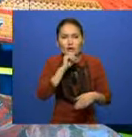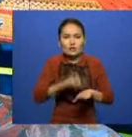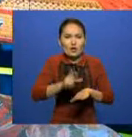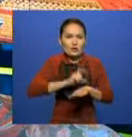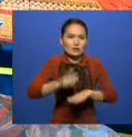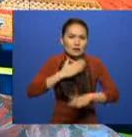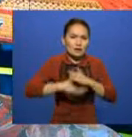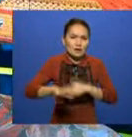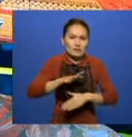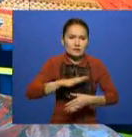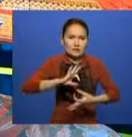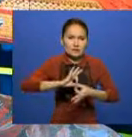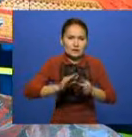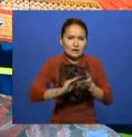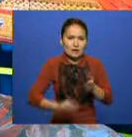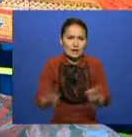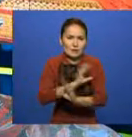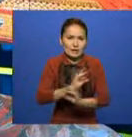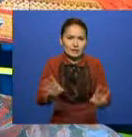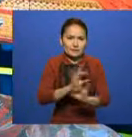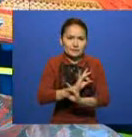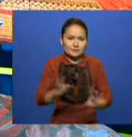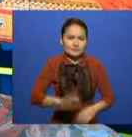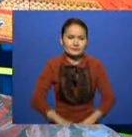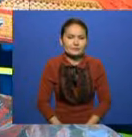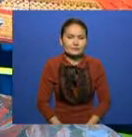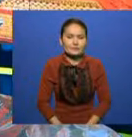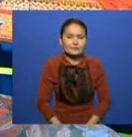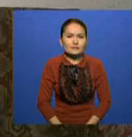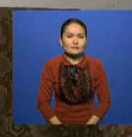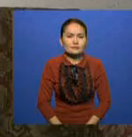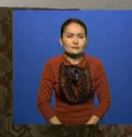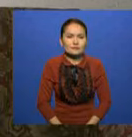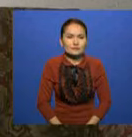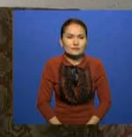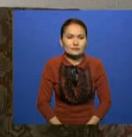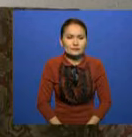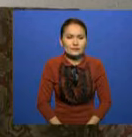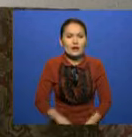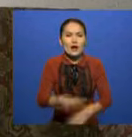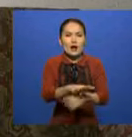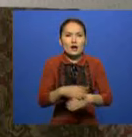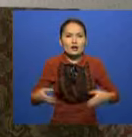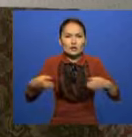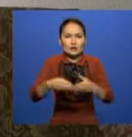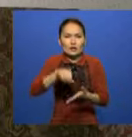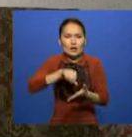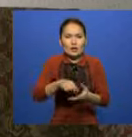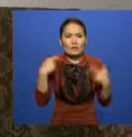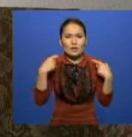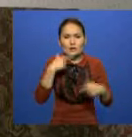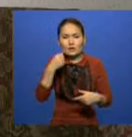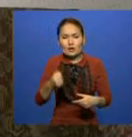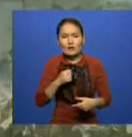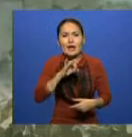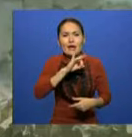Батырдың отбасында болған тілшіміз Тілеуқабыл мың жасар әңгімелейді. Artilleriyalık kuramının serjantı bolgan Ivan